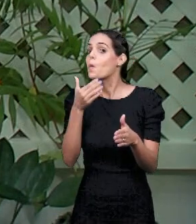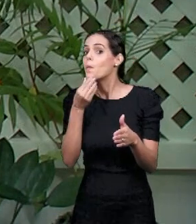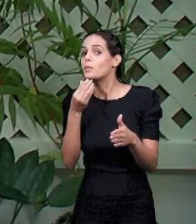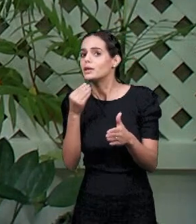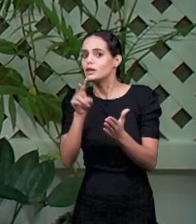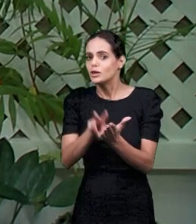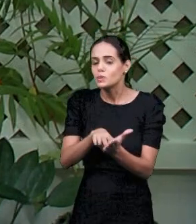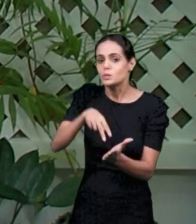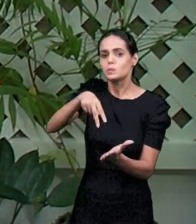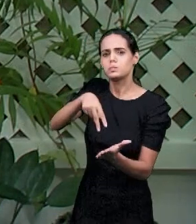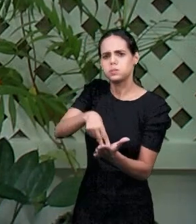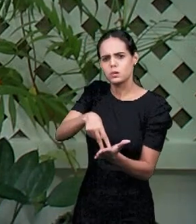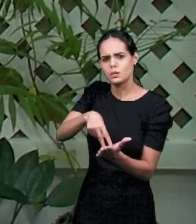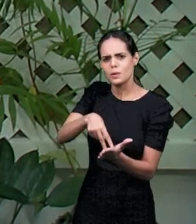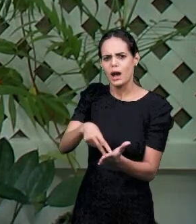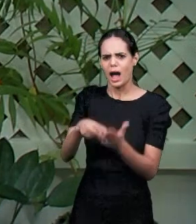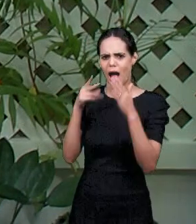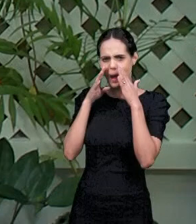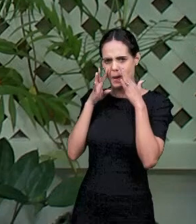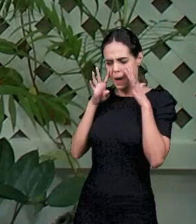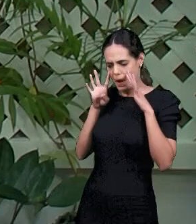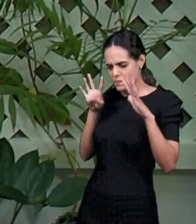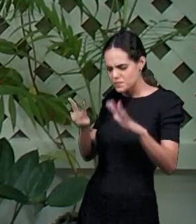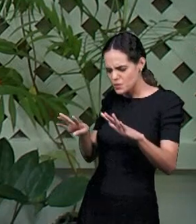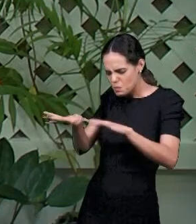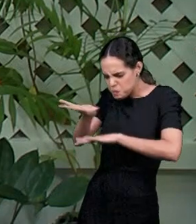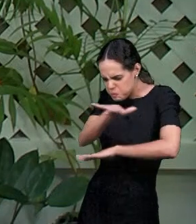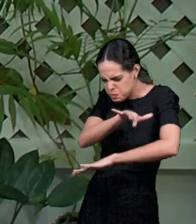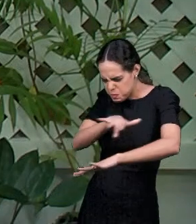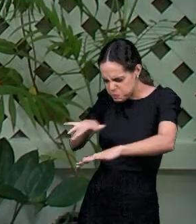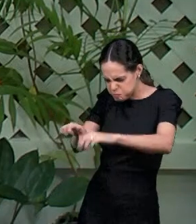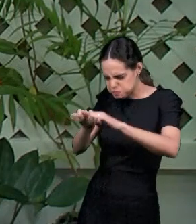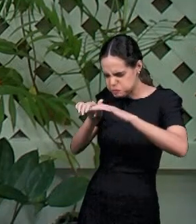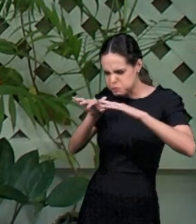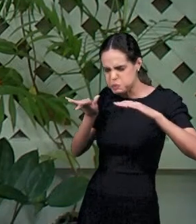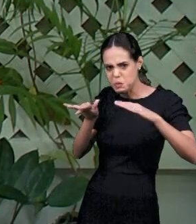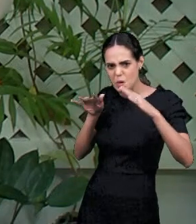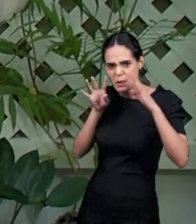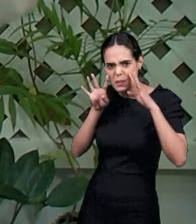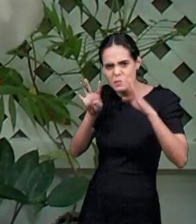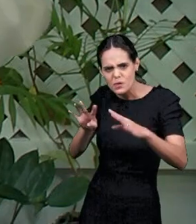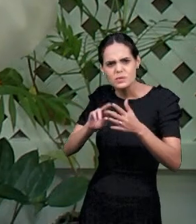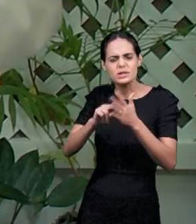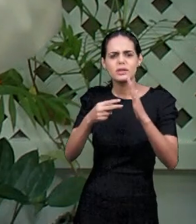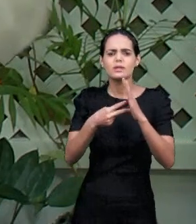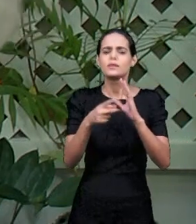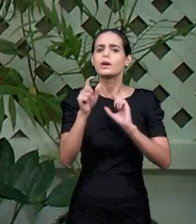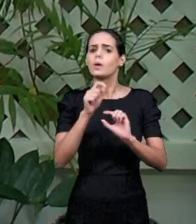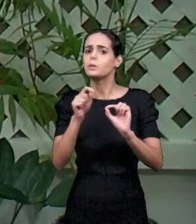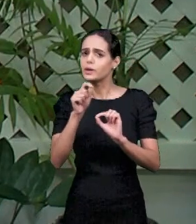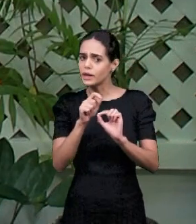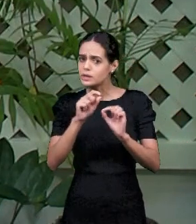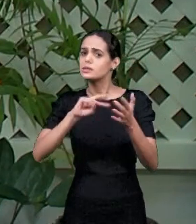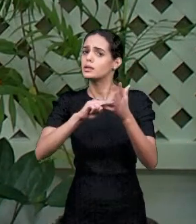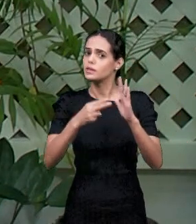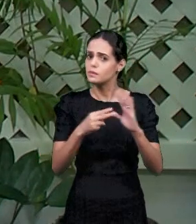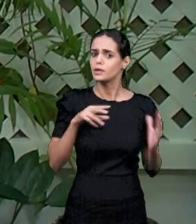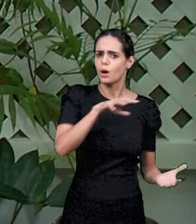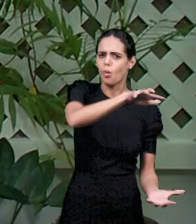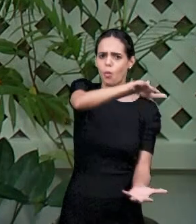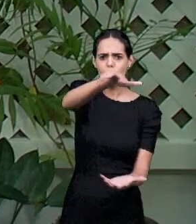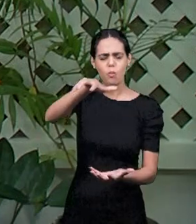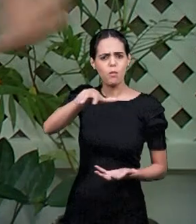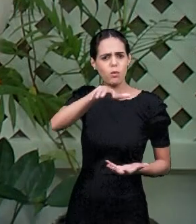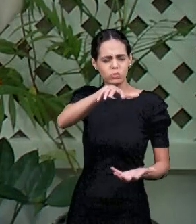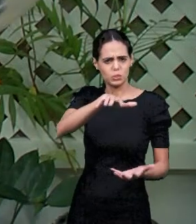foule. C'était quoi la foule? Représentait quoi prophétiquement? Le monde. Le monde sait, et tout le